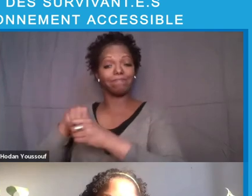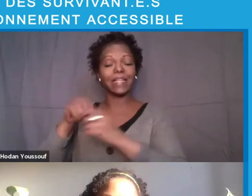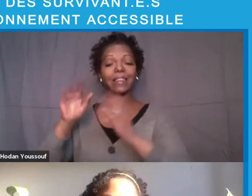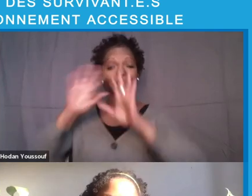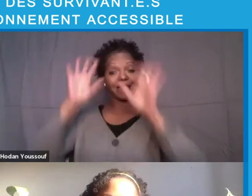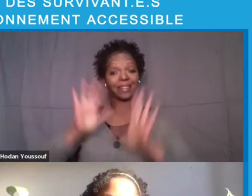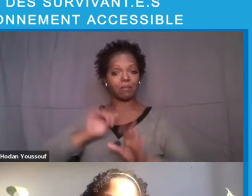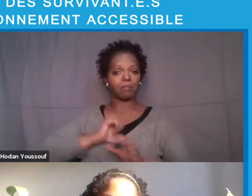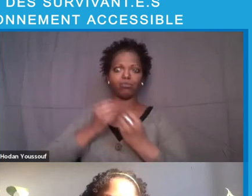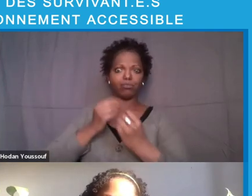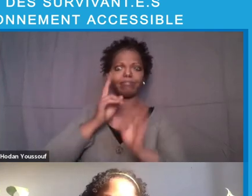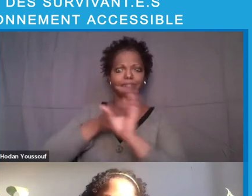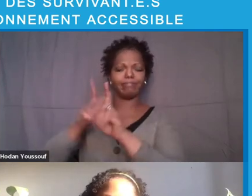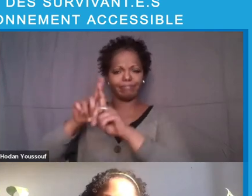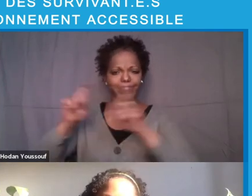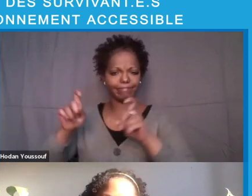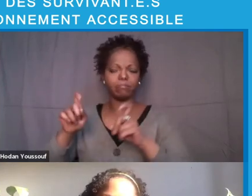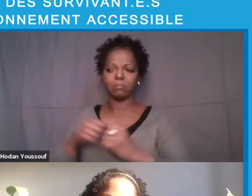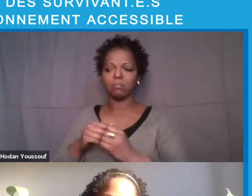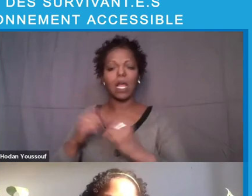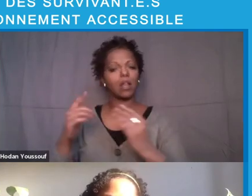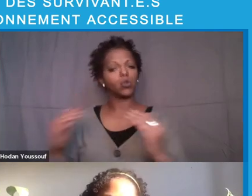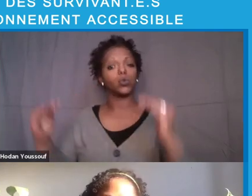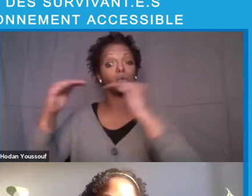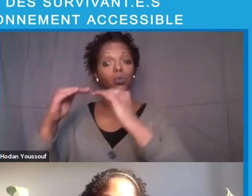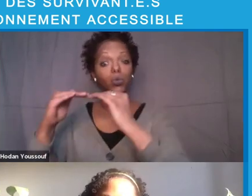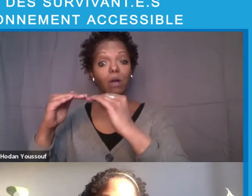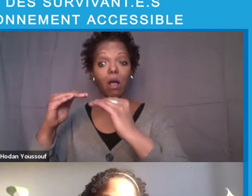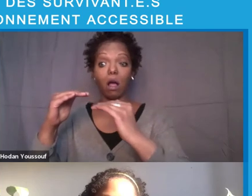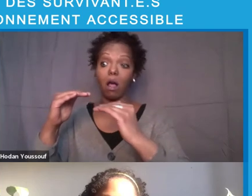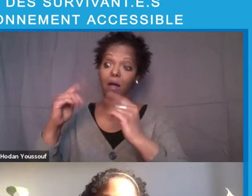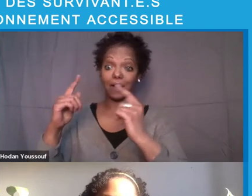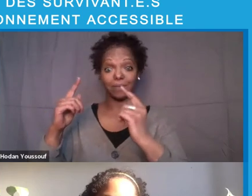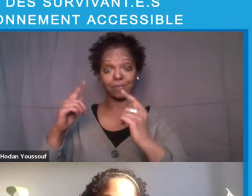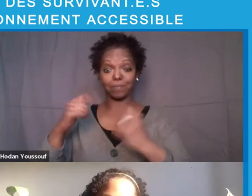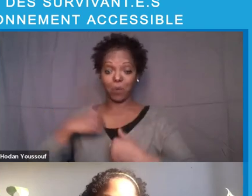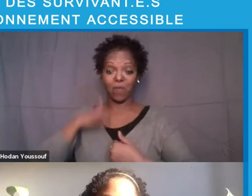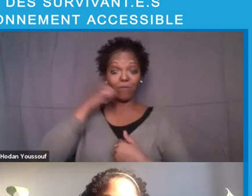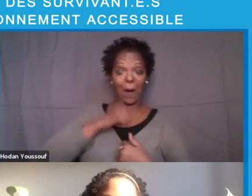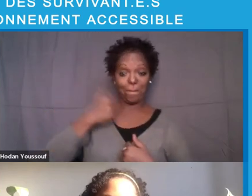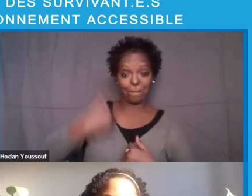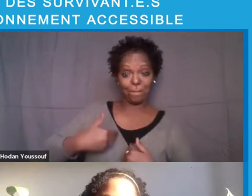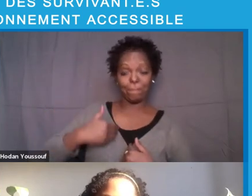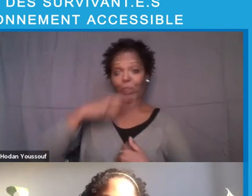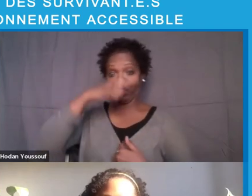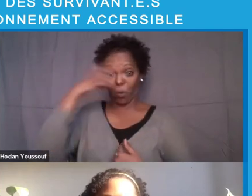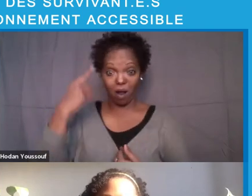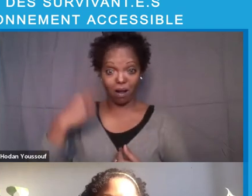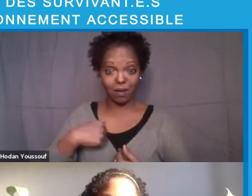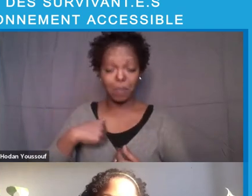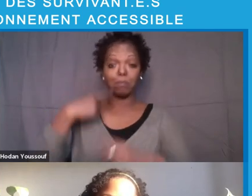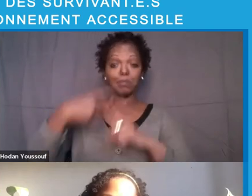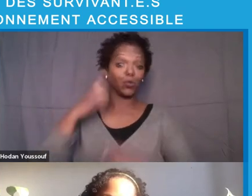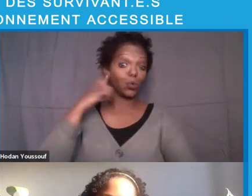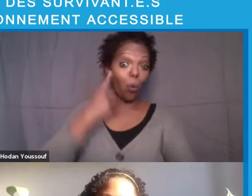Aussi, d'un autre côté, je fais beaucoup de théâtre, j'ai participé à différentes pièces, mais quand on regarde